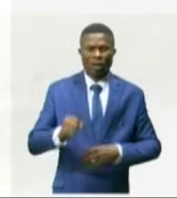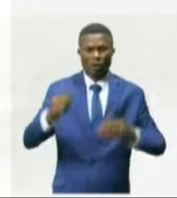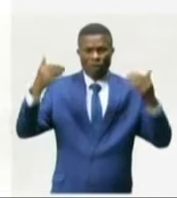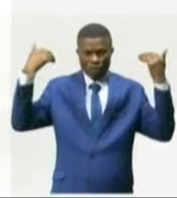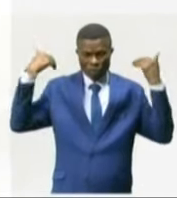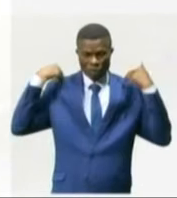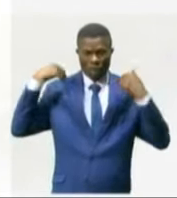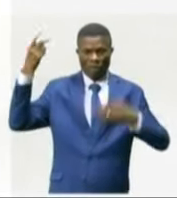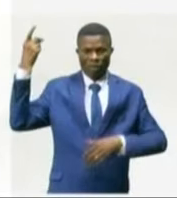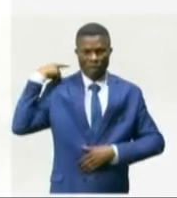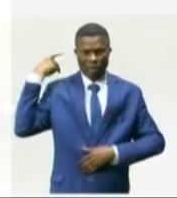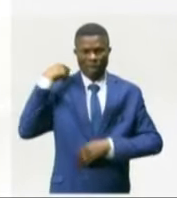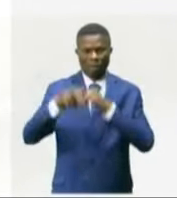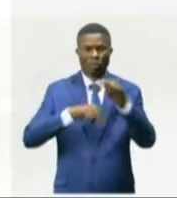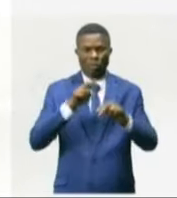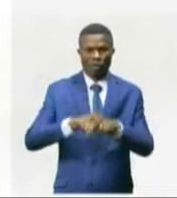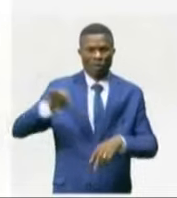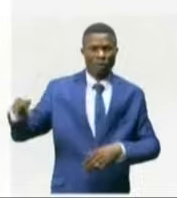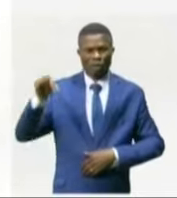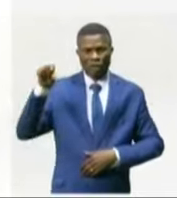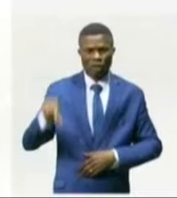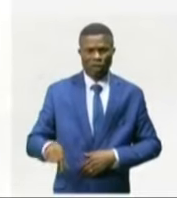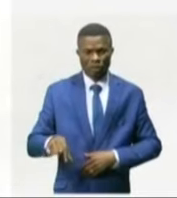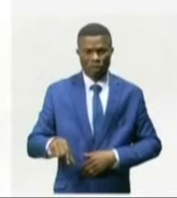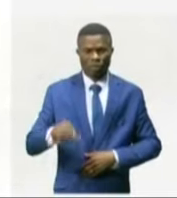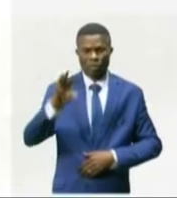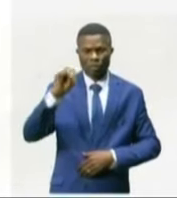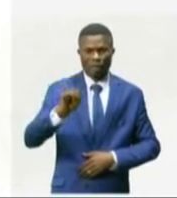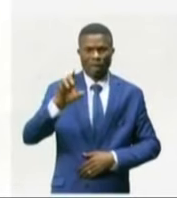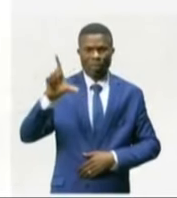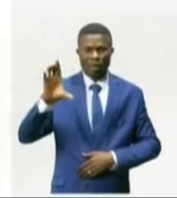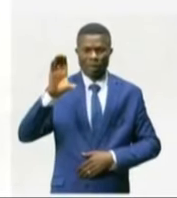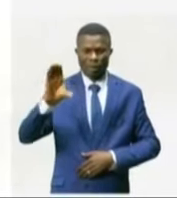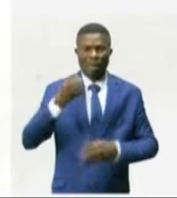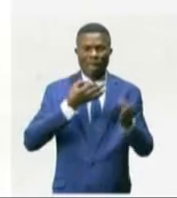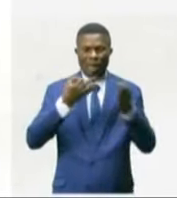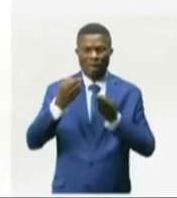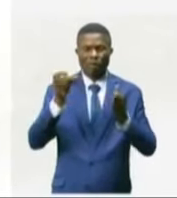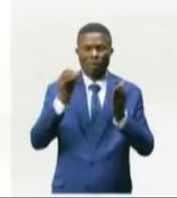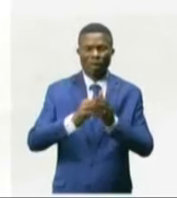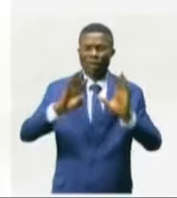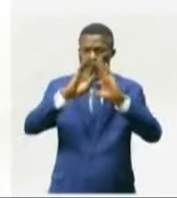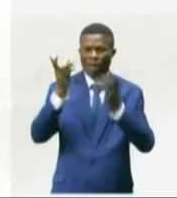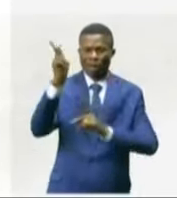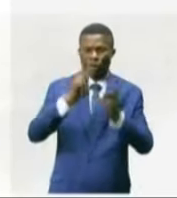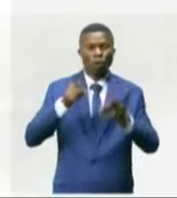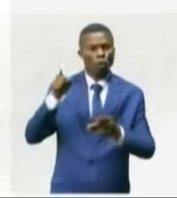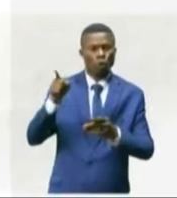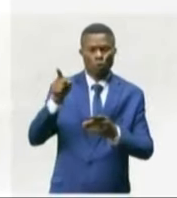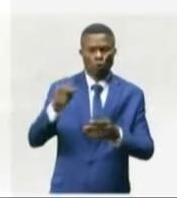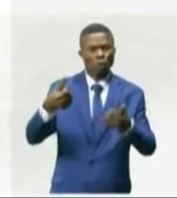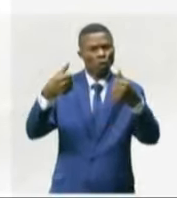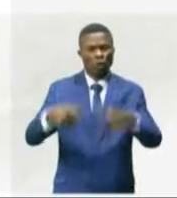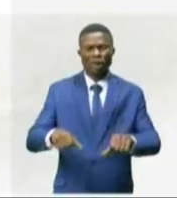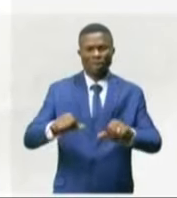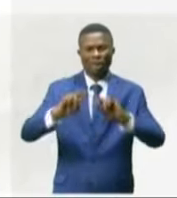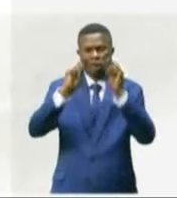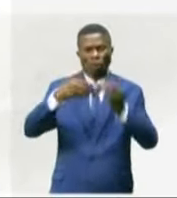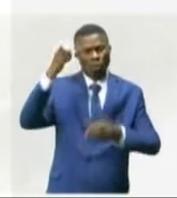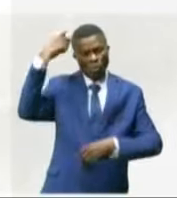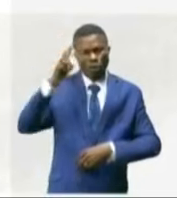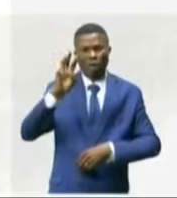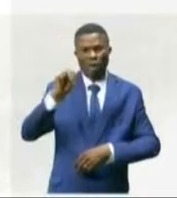et député national Jean-Jacques Mamba. Le MLC a fait savoir à l'opinion que ce dernier ne faisait plus partie de sa